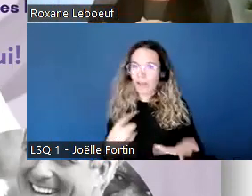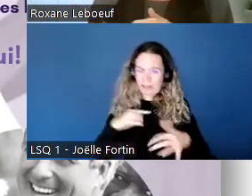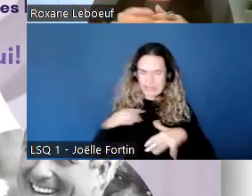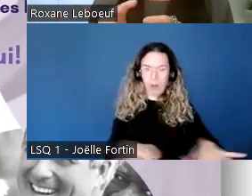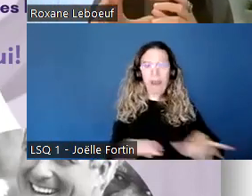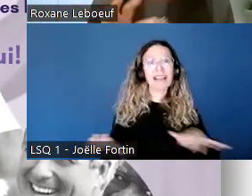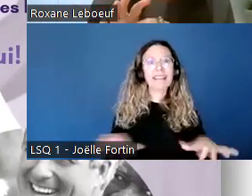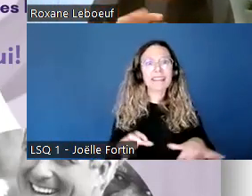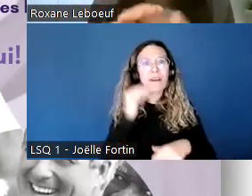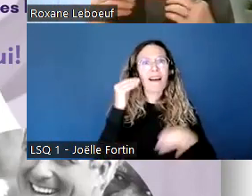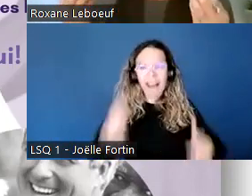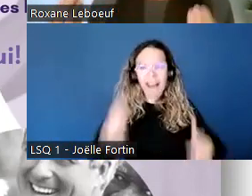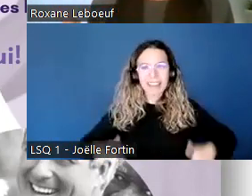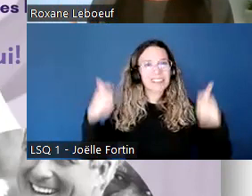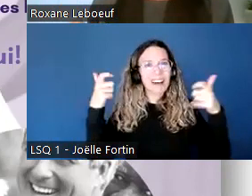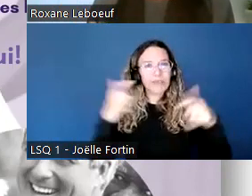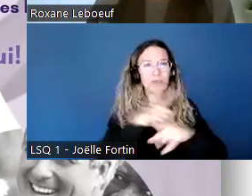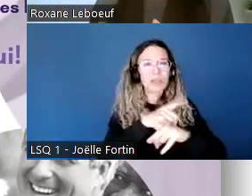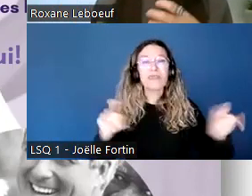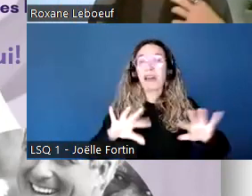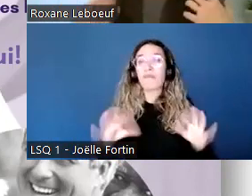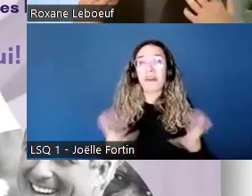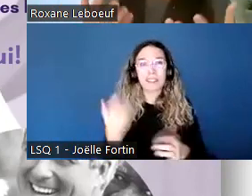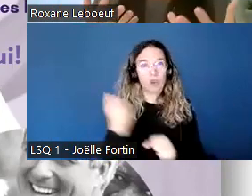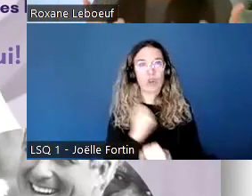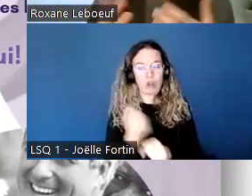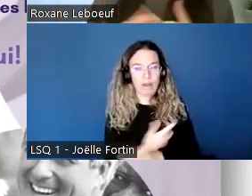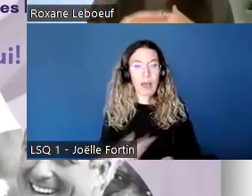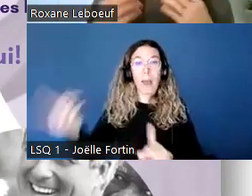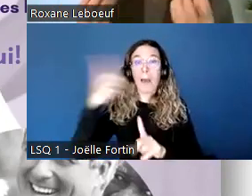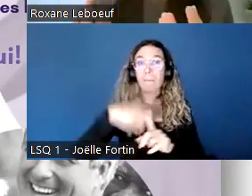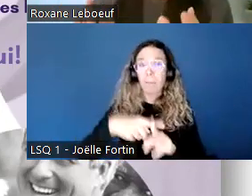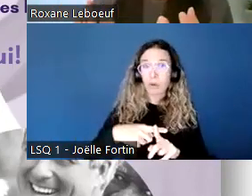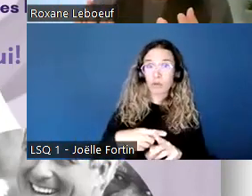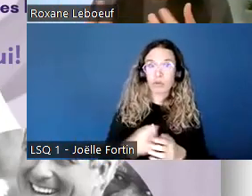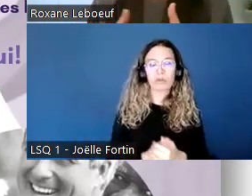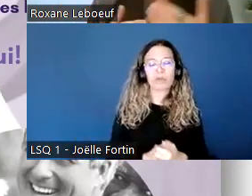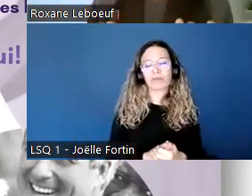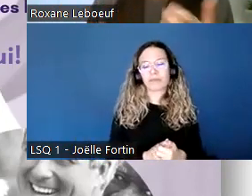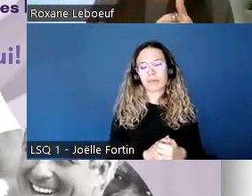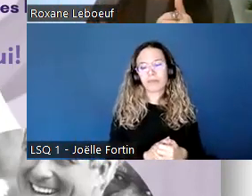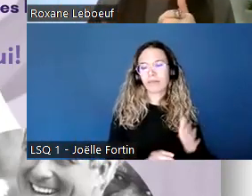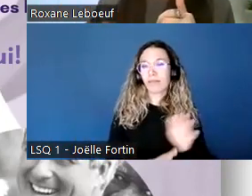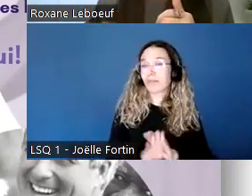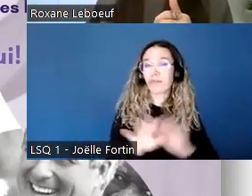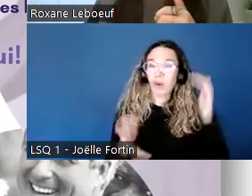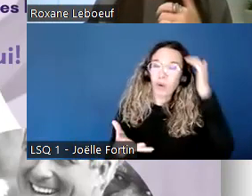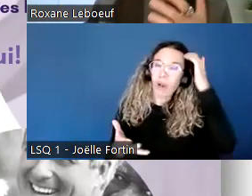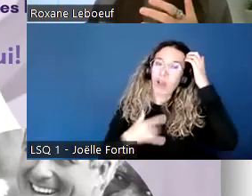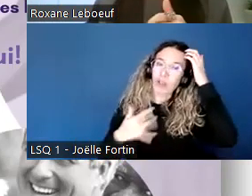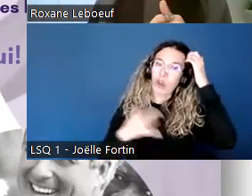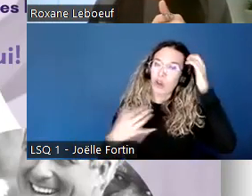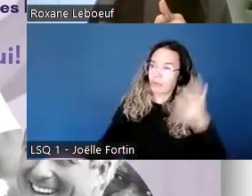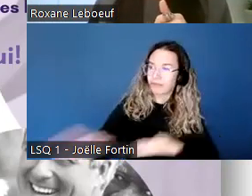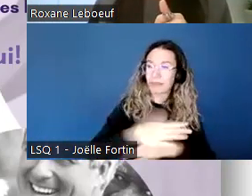au sein de la résidence, puis on a différents médiums pour le faire. Et en plus de ce qu'on propose, que nous, on a développé, évidemment, on a aussi recensé